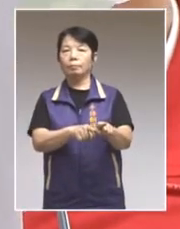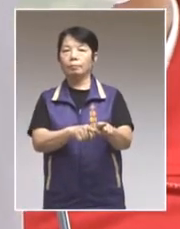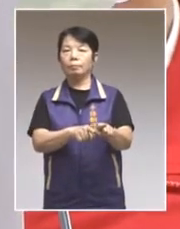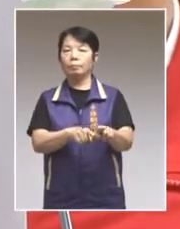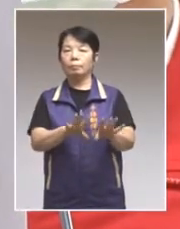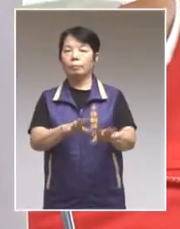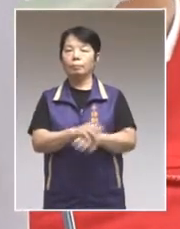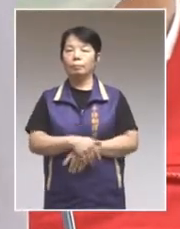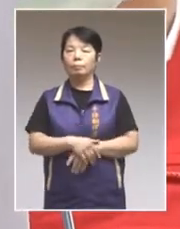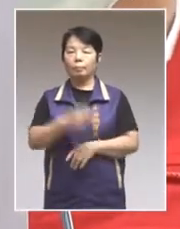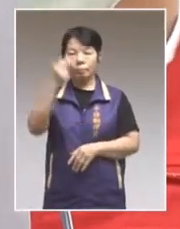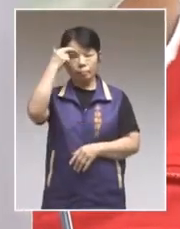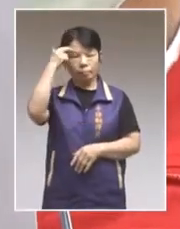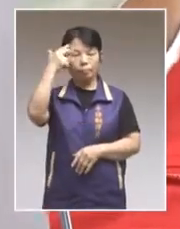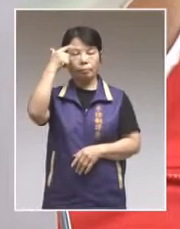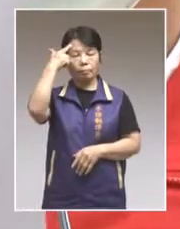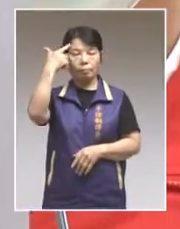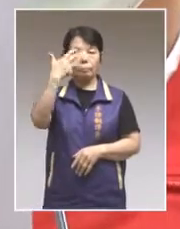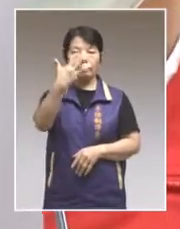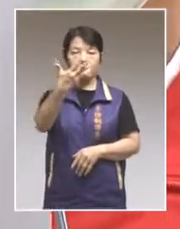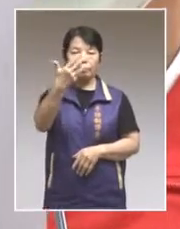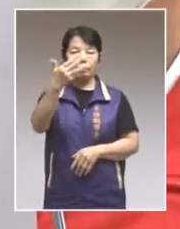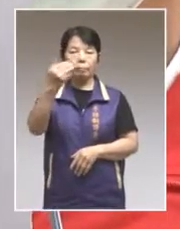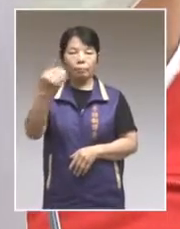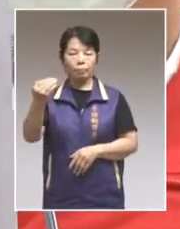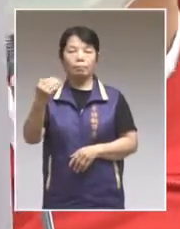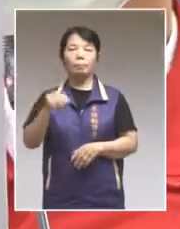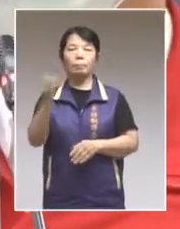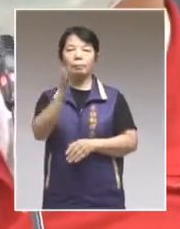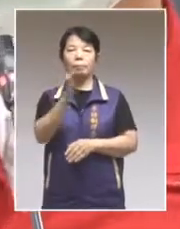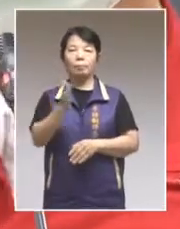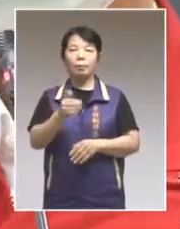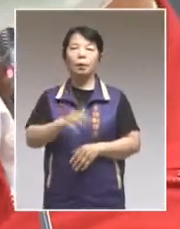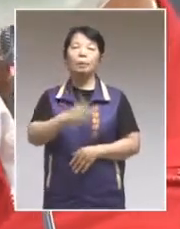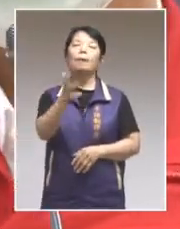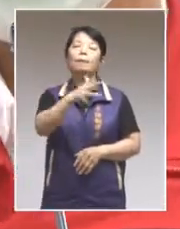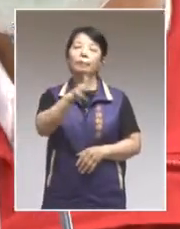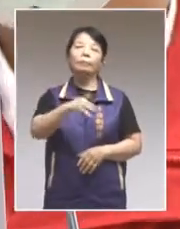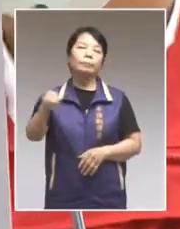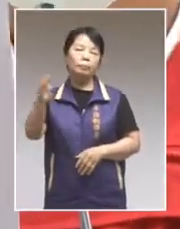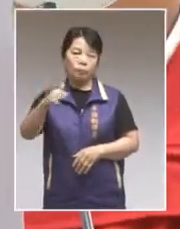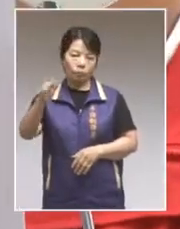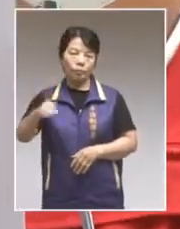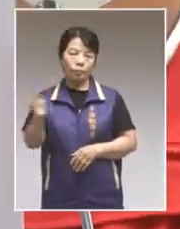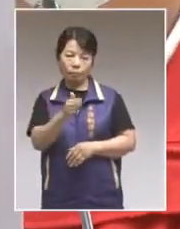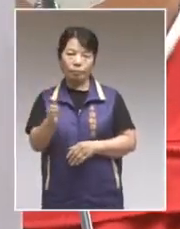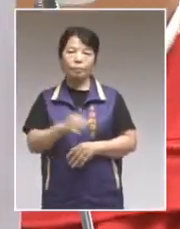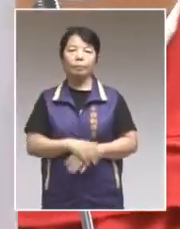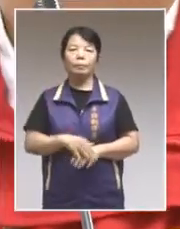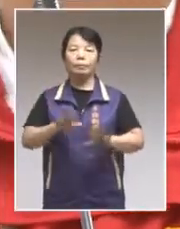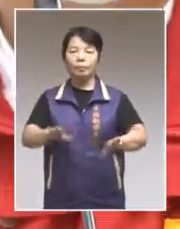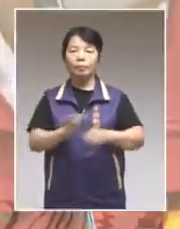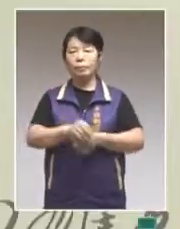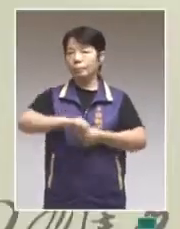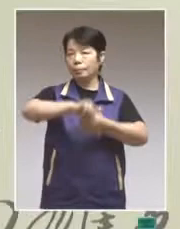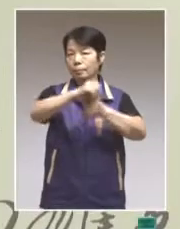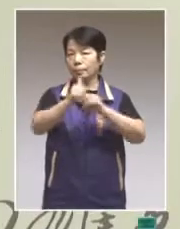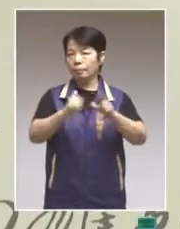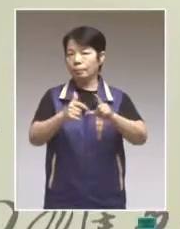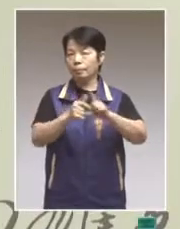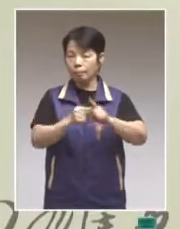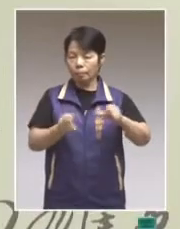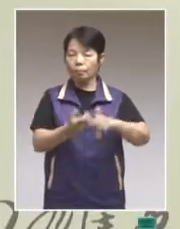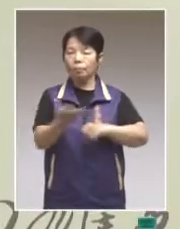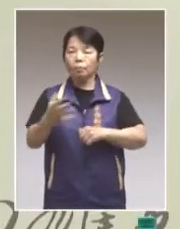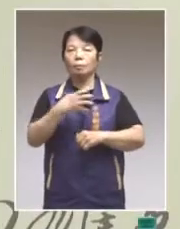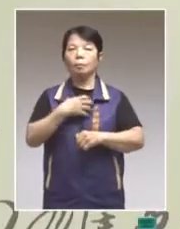大概八天左右的时间，八天到九天左右的时间，所以这个也逐渐的在增加我们社区传播的风